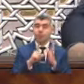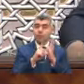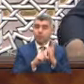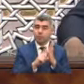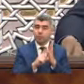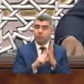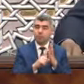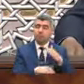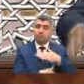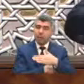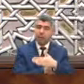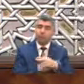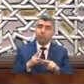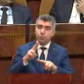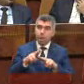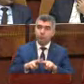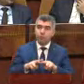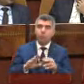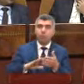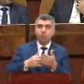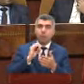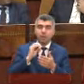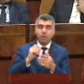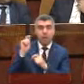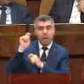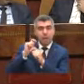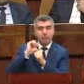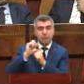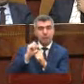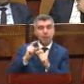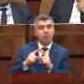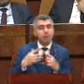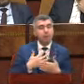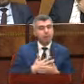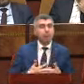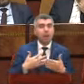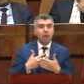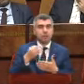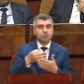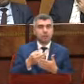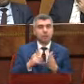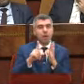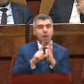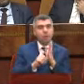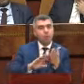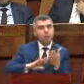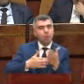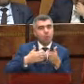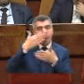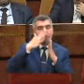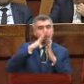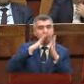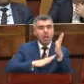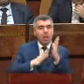والمقدمين بالإضافة للقوات المساعدة في المغرب يجب علينا أن نفتخر به. نظام يخصنا كدولة مملكة مغربية